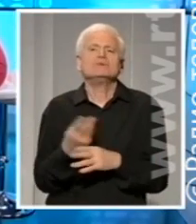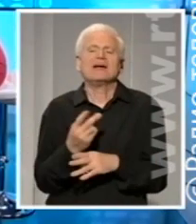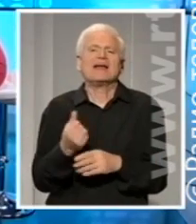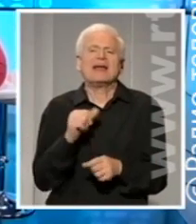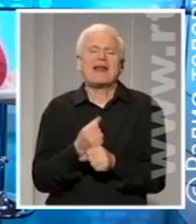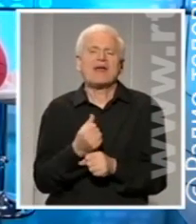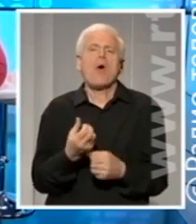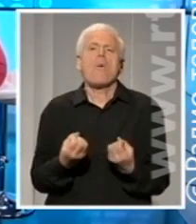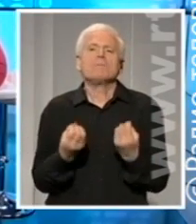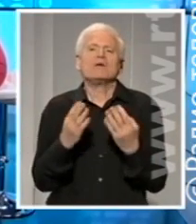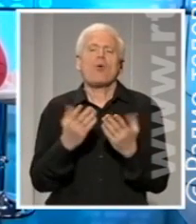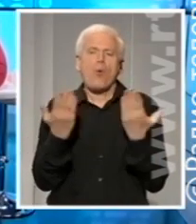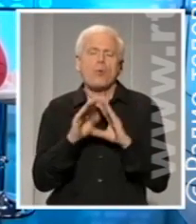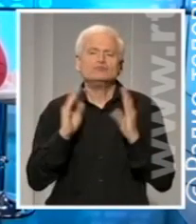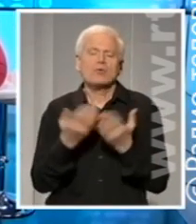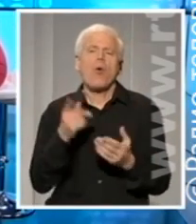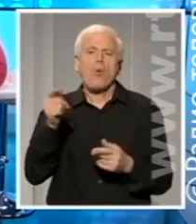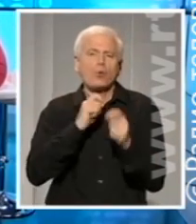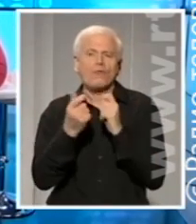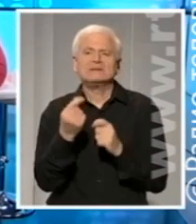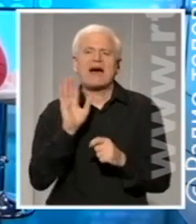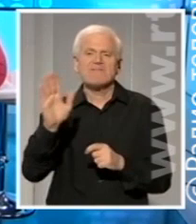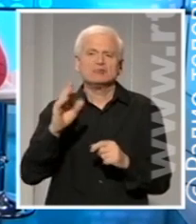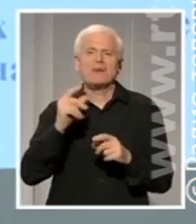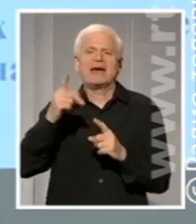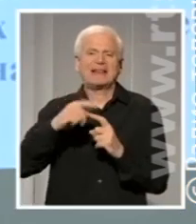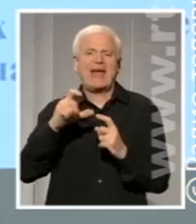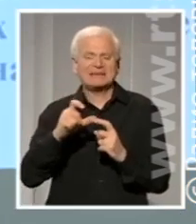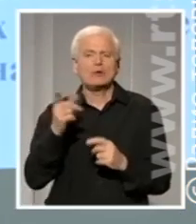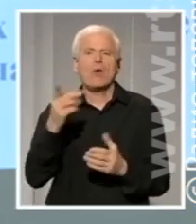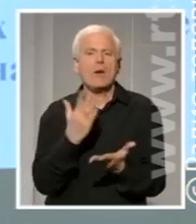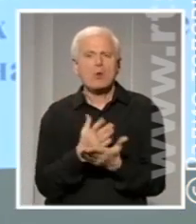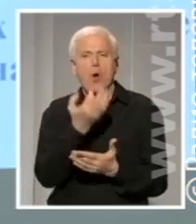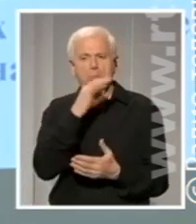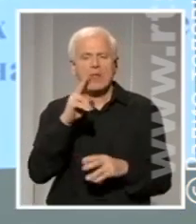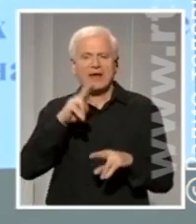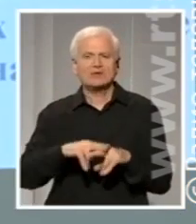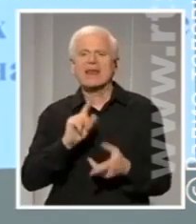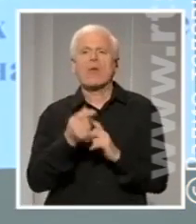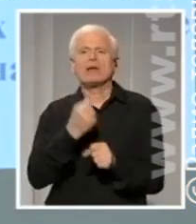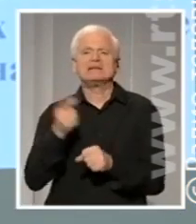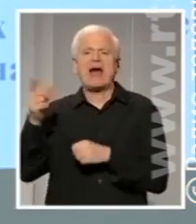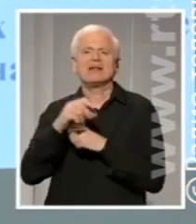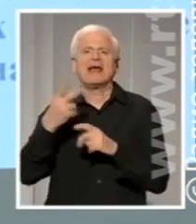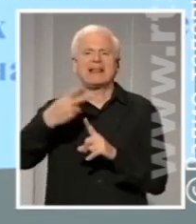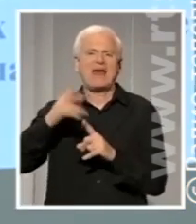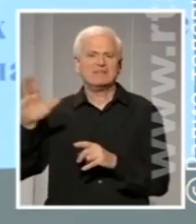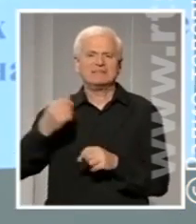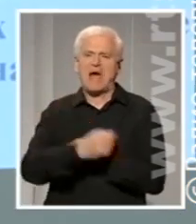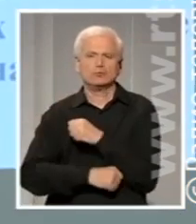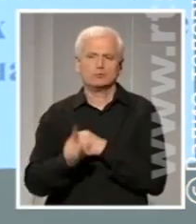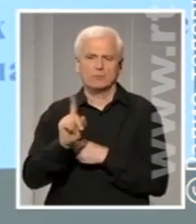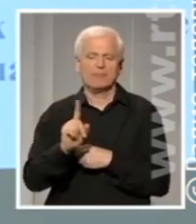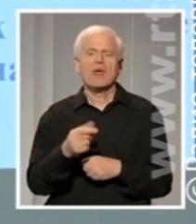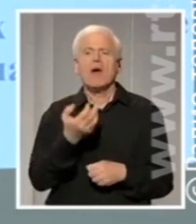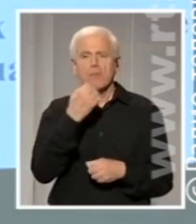u učionicama se snimaju ovi predavanja. U dogovoru sa vašom kućom je bilo to već mnogo bolje rešenje nego se radi u studiju. S druge strane, možemo da